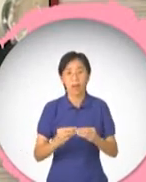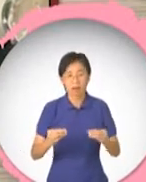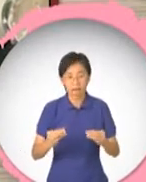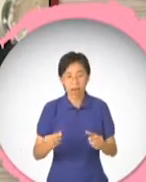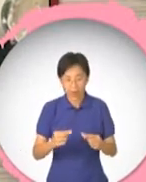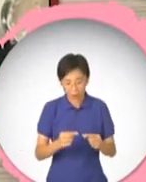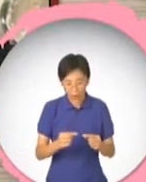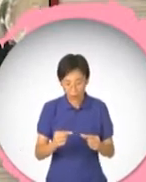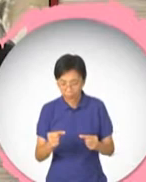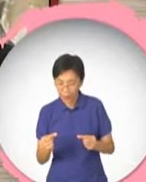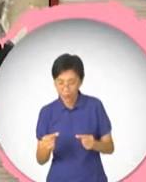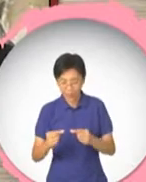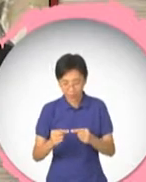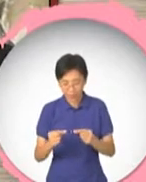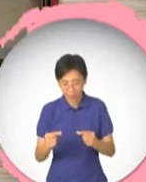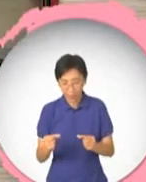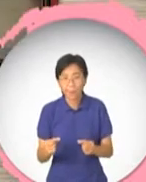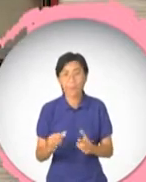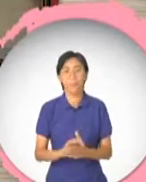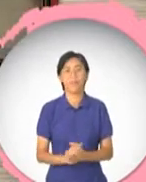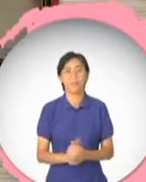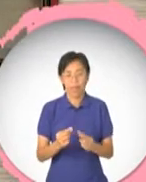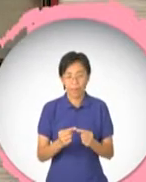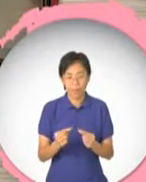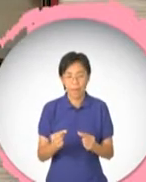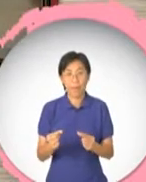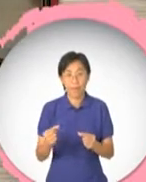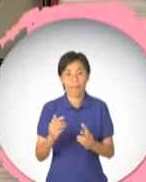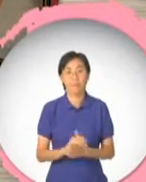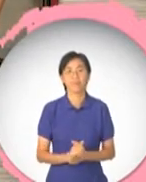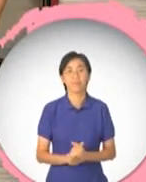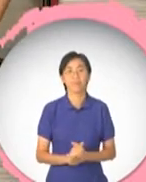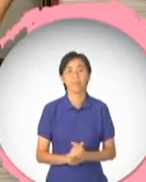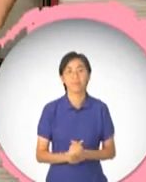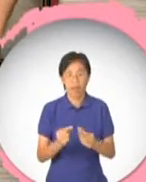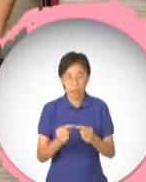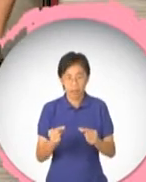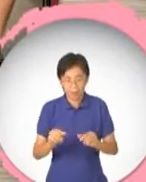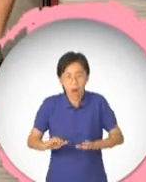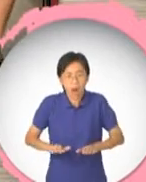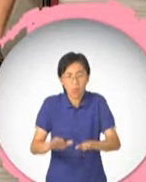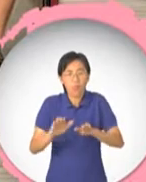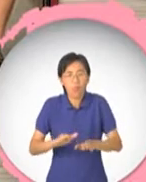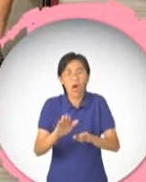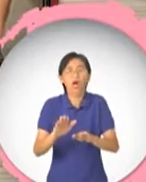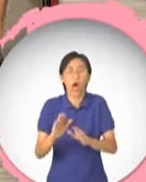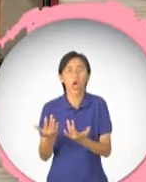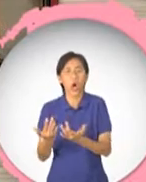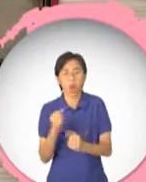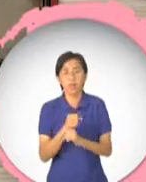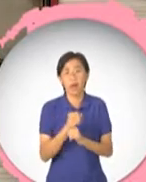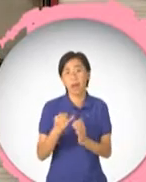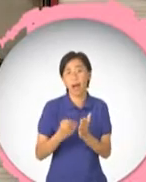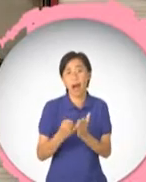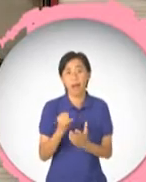เข็บจับจีบแบบนี้ ใช่แล้วเดี๋ยวเราจะคลึงเป็นเส้นยาวแต่เพื่อให้การคลึงเป็นเส้นยาวเนี่ยมันง่ายขึ้นนั้นอาจจะต้องมีการพัก